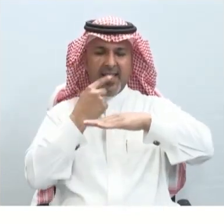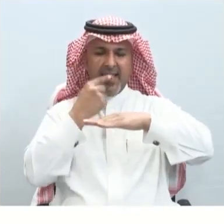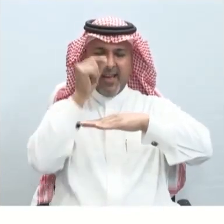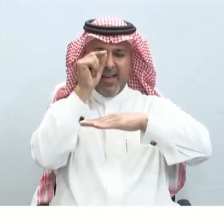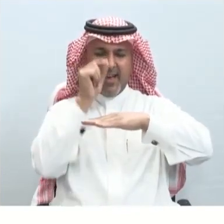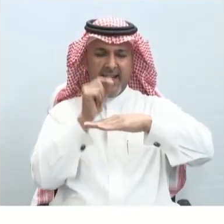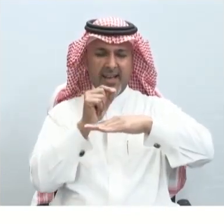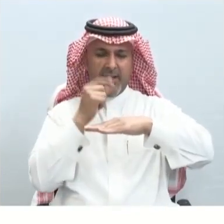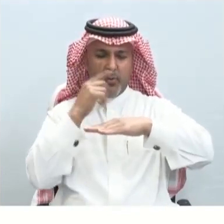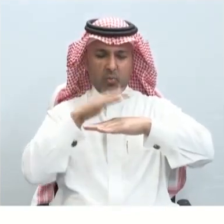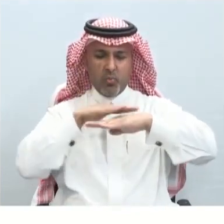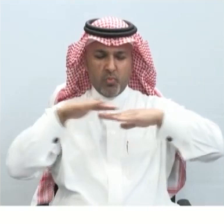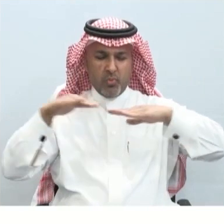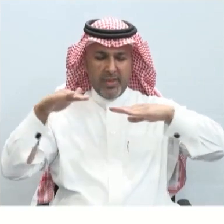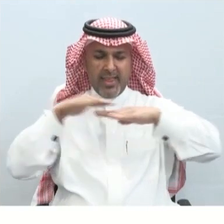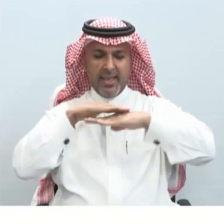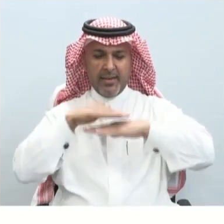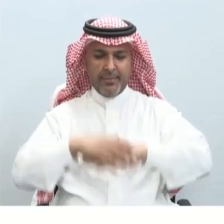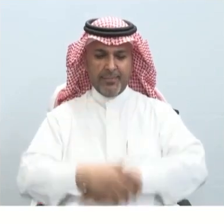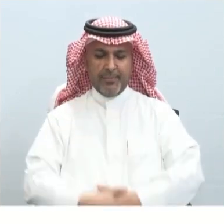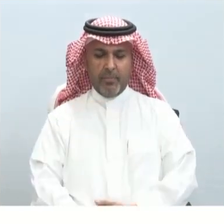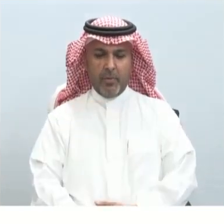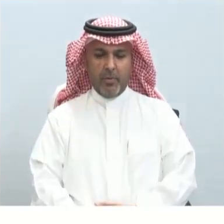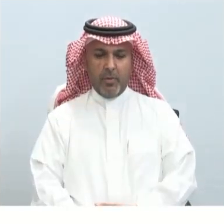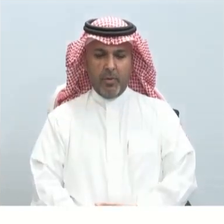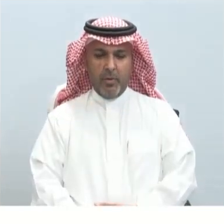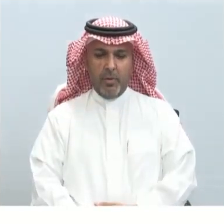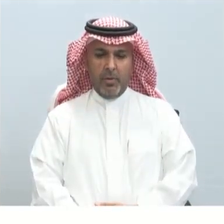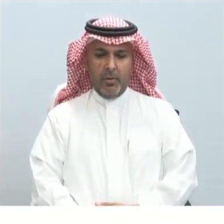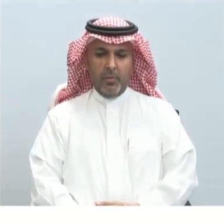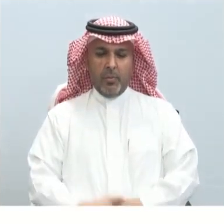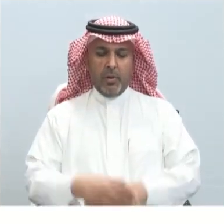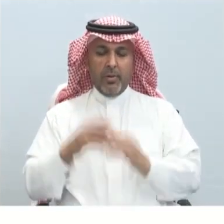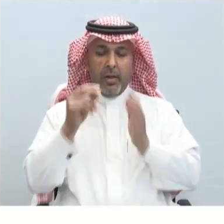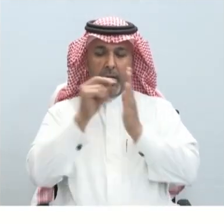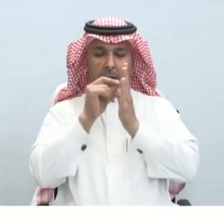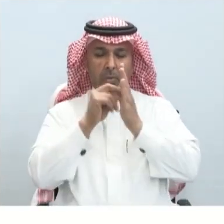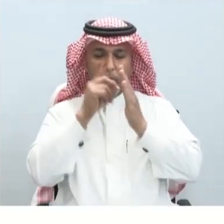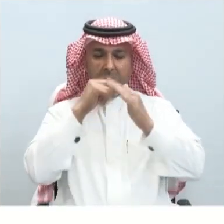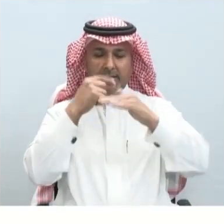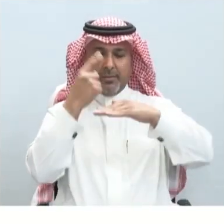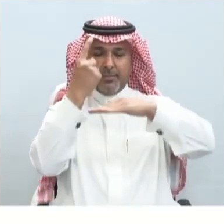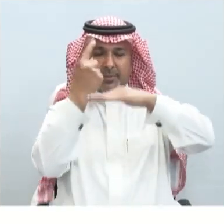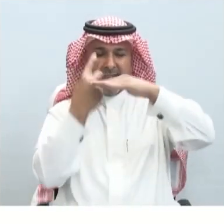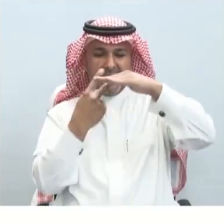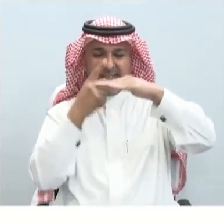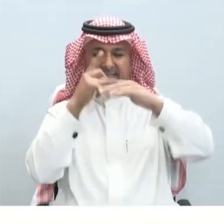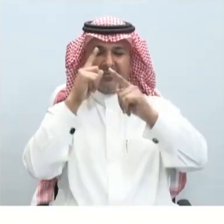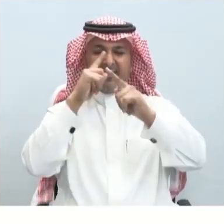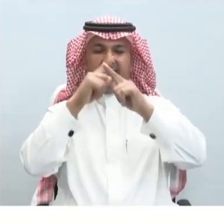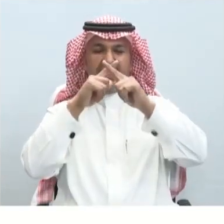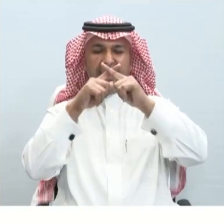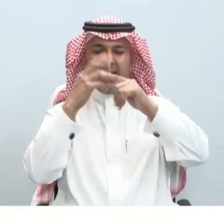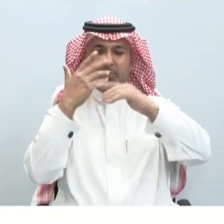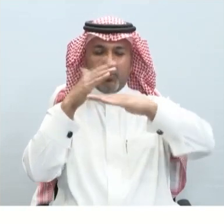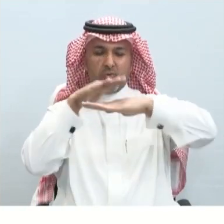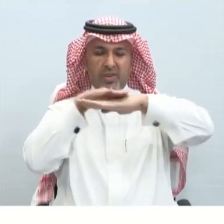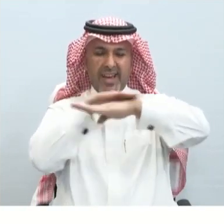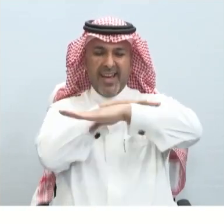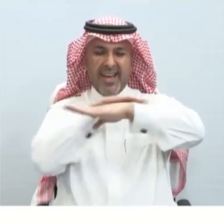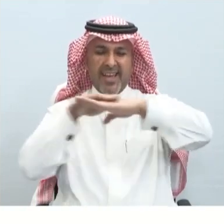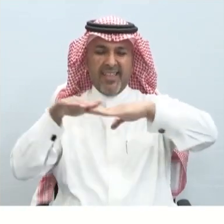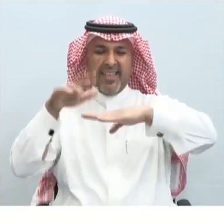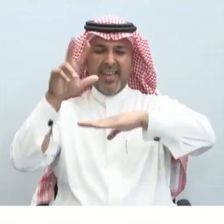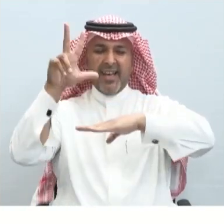قانون مساحه المثلث هي دائما عباره عن نصف في القاعده اللي هي بي